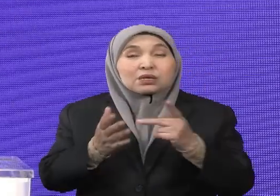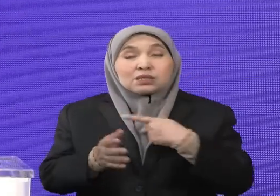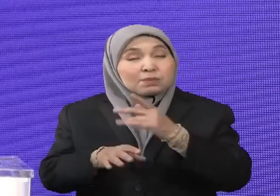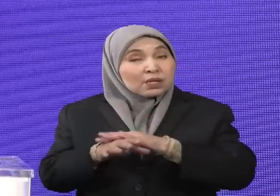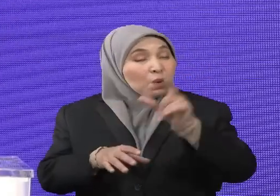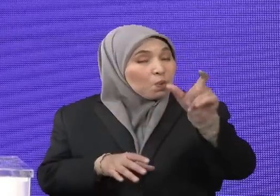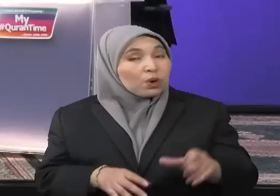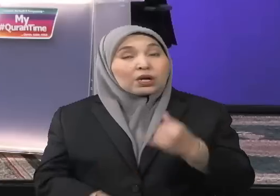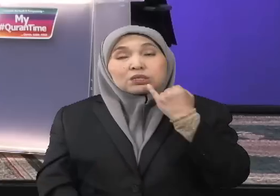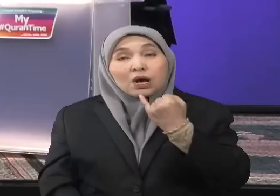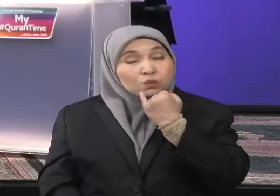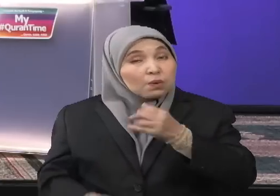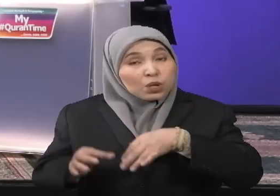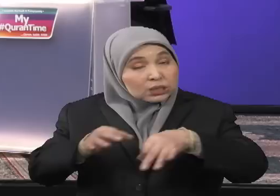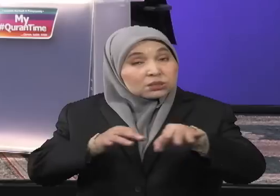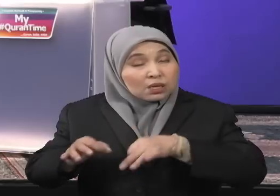saat beliau Jelaskan